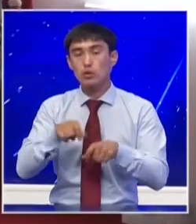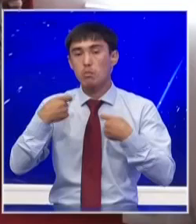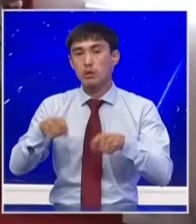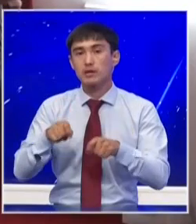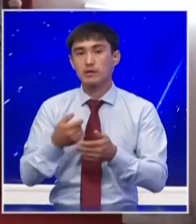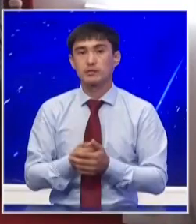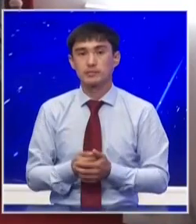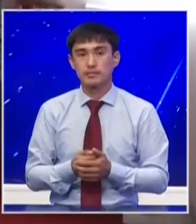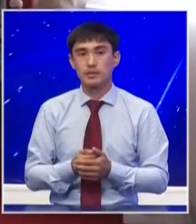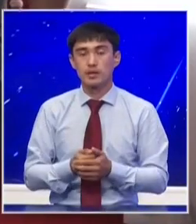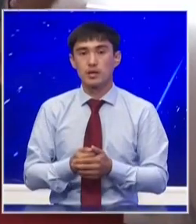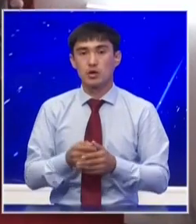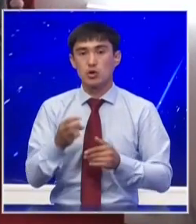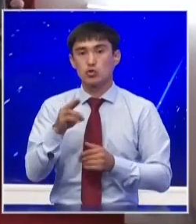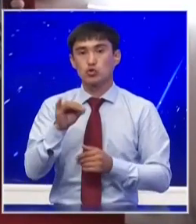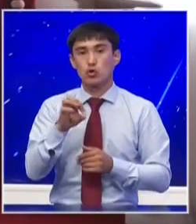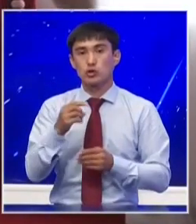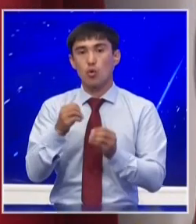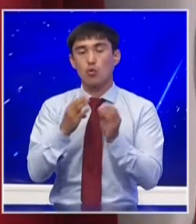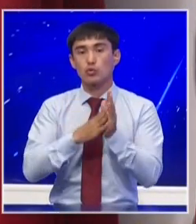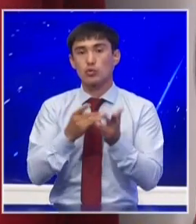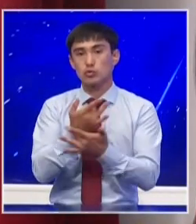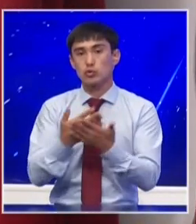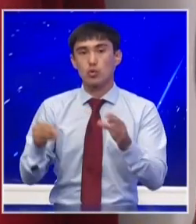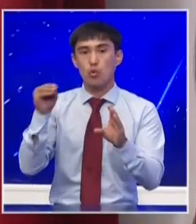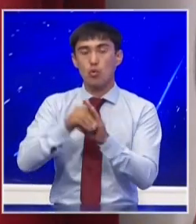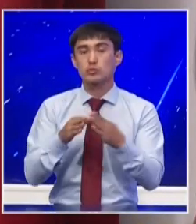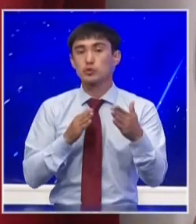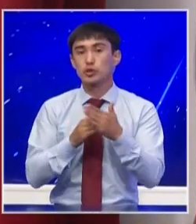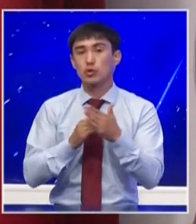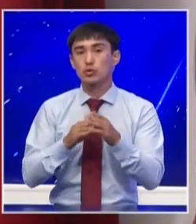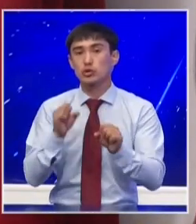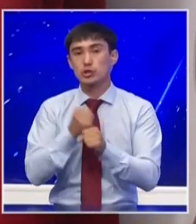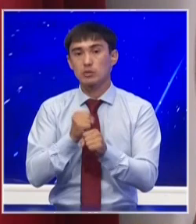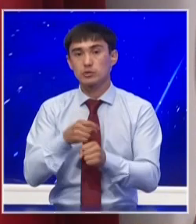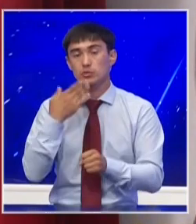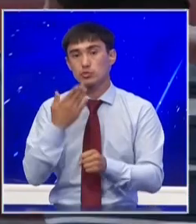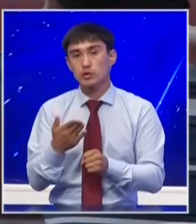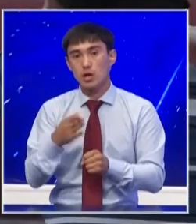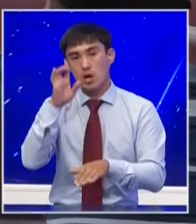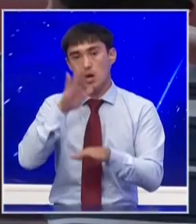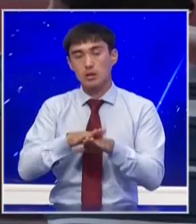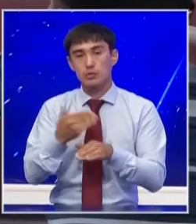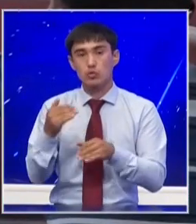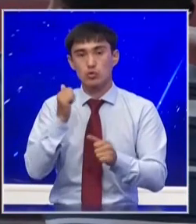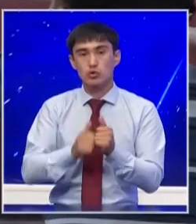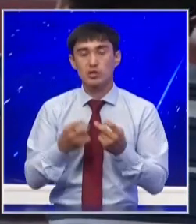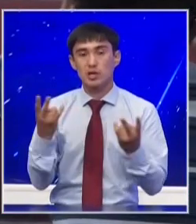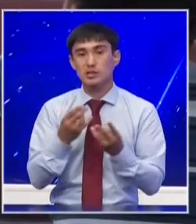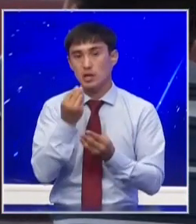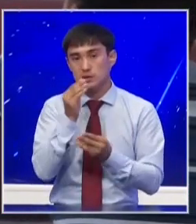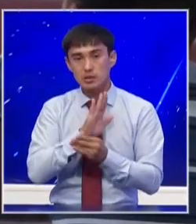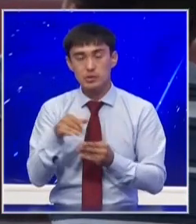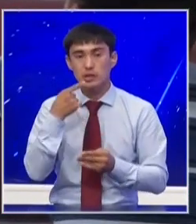Бастамашы азаматтар тарапынан жұмышқаны 19 түрлі өнім қатарына қосып шектеу қойылатындай жасаңыздар деді. Әкімдік күнделікті қажетті азық